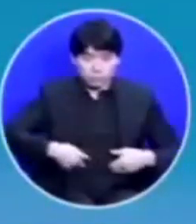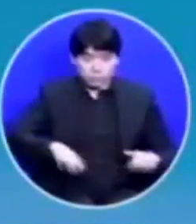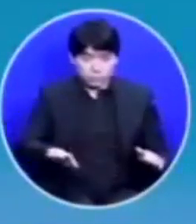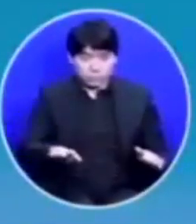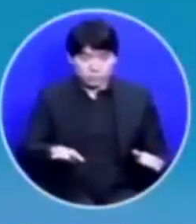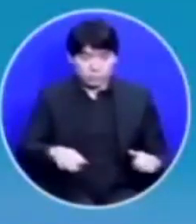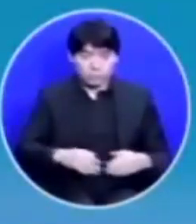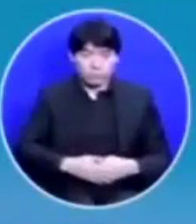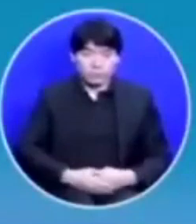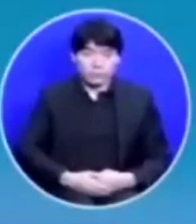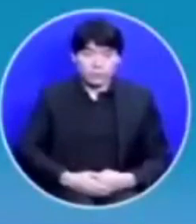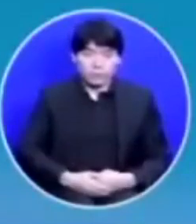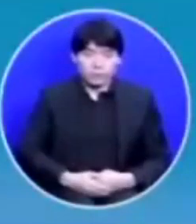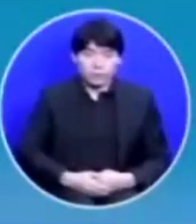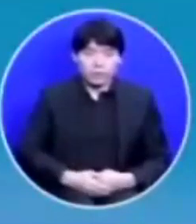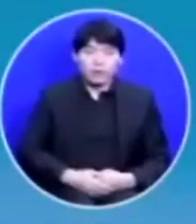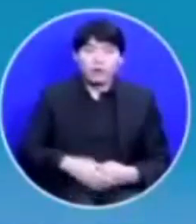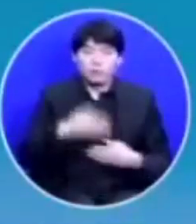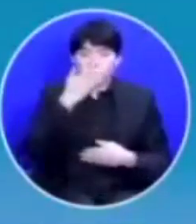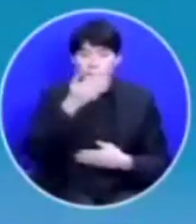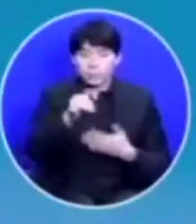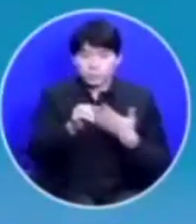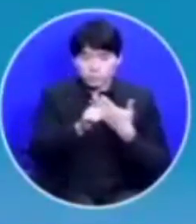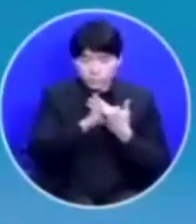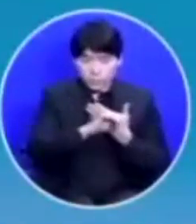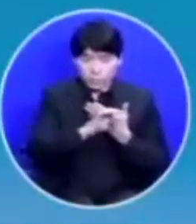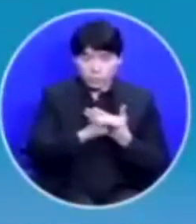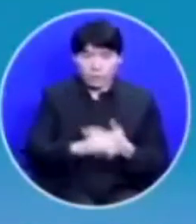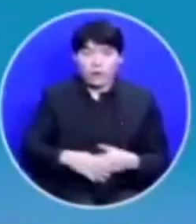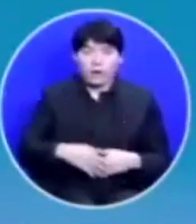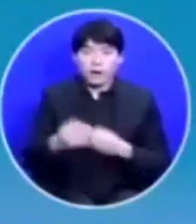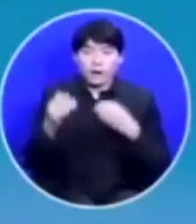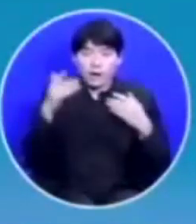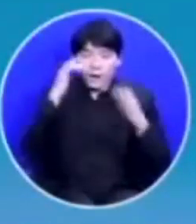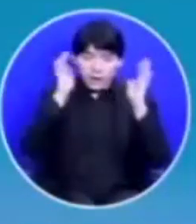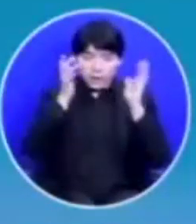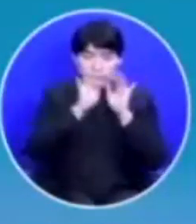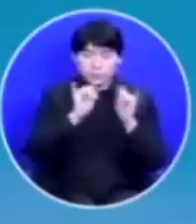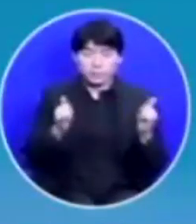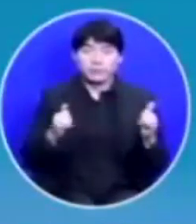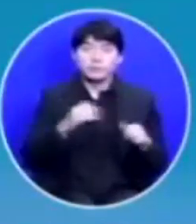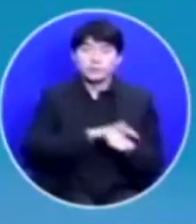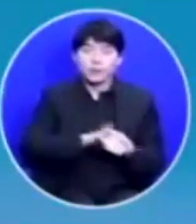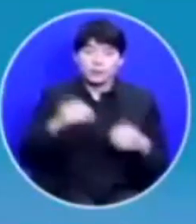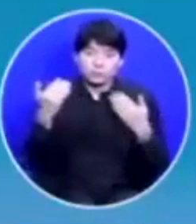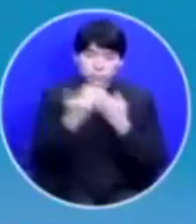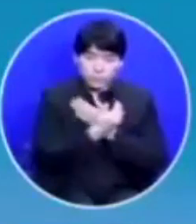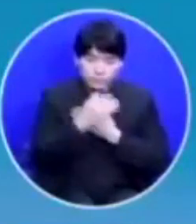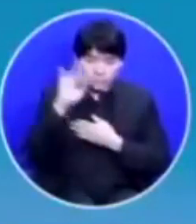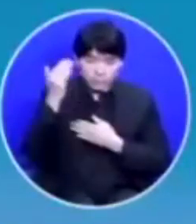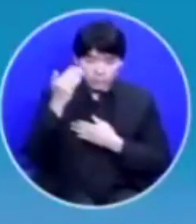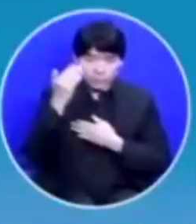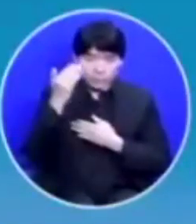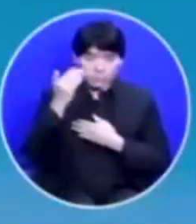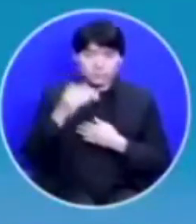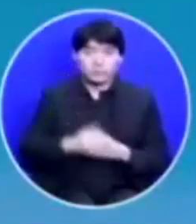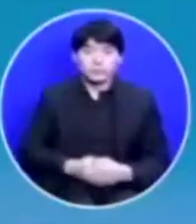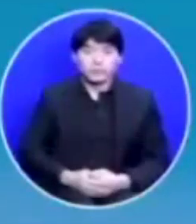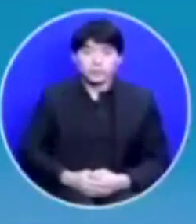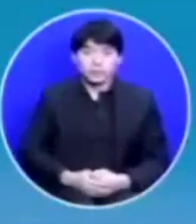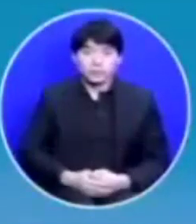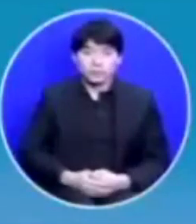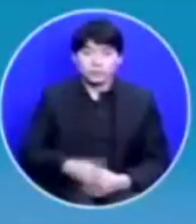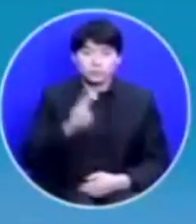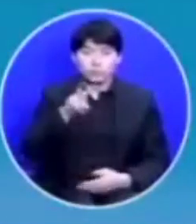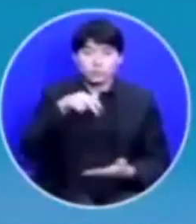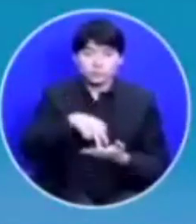있나 할 수 있으면 아이들을 품어 줘야지 그것이 40대 이하 부모들의 생각이다 둘다 가다